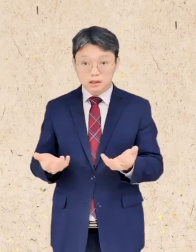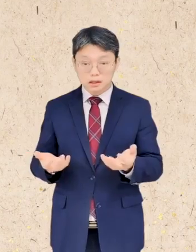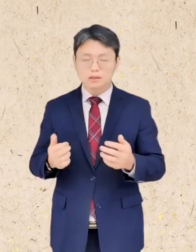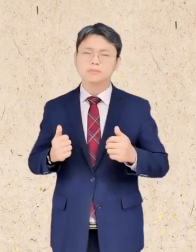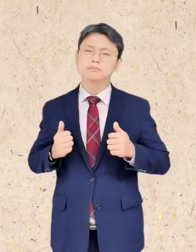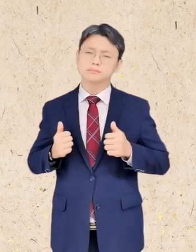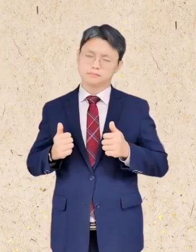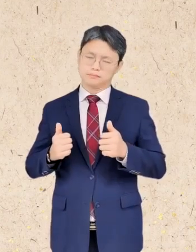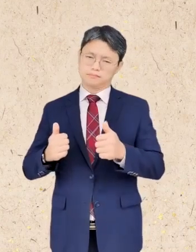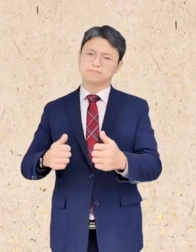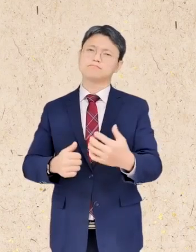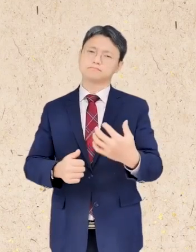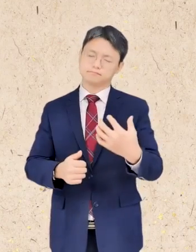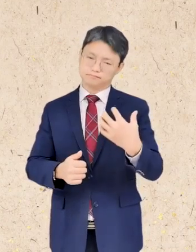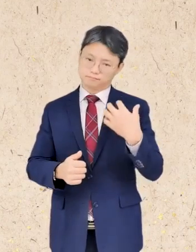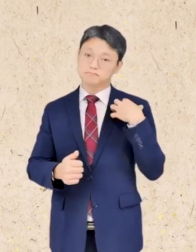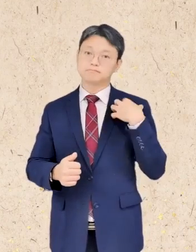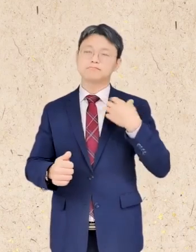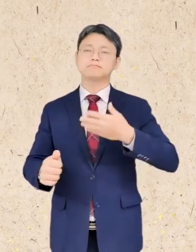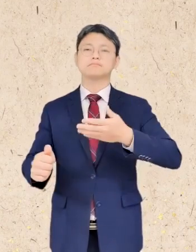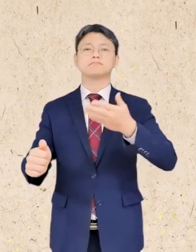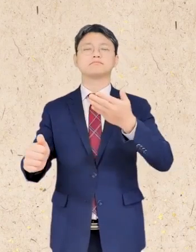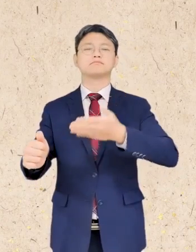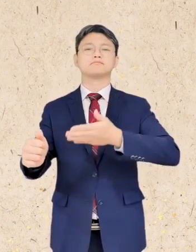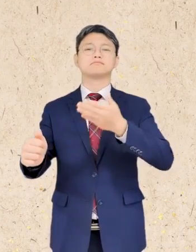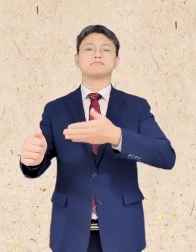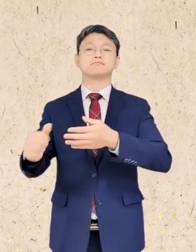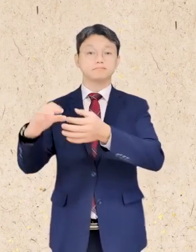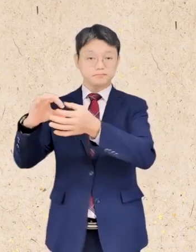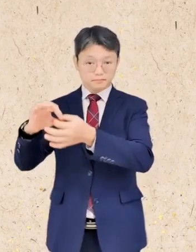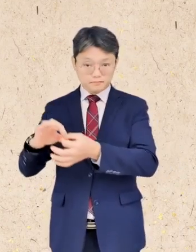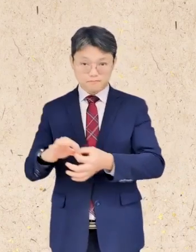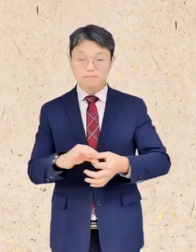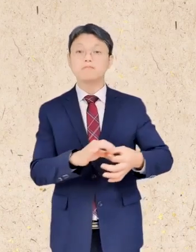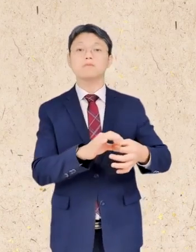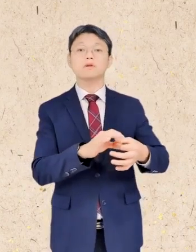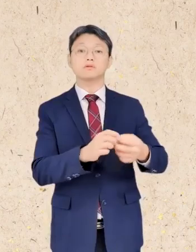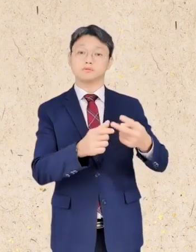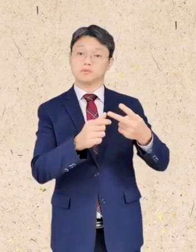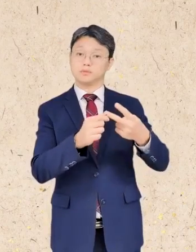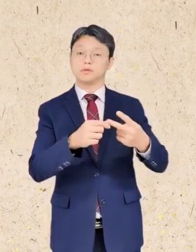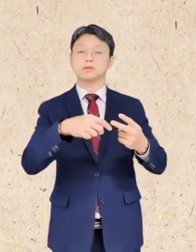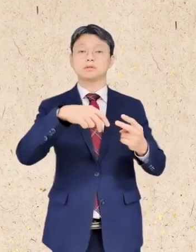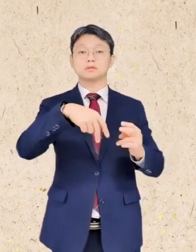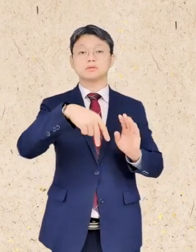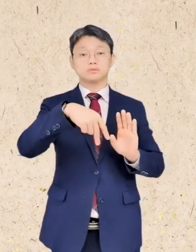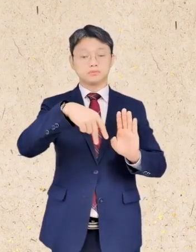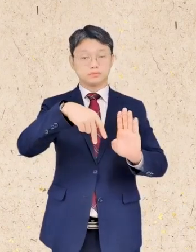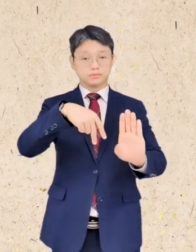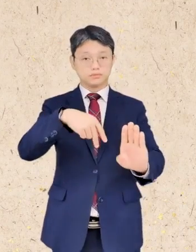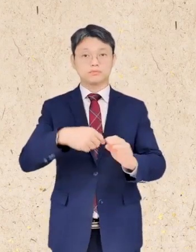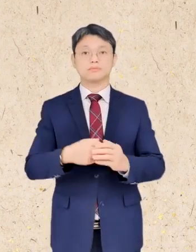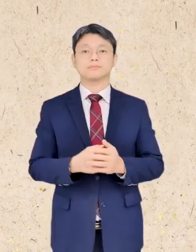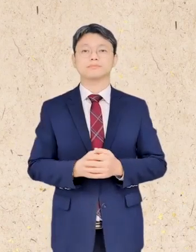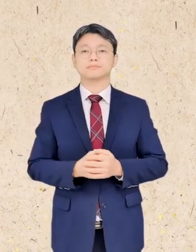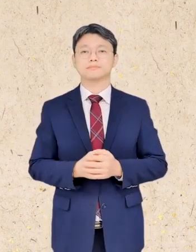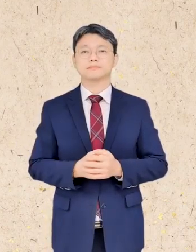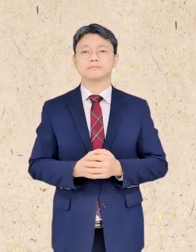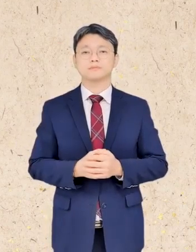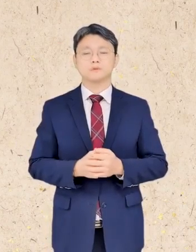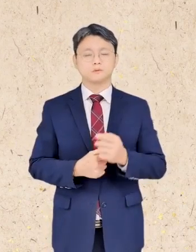부지런히 잘 감당해 줄 것을 당부합니다. 그리고 이은 두 번째 편지, 오늘 본문인